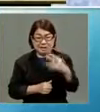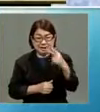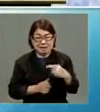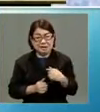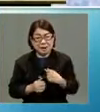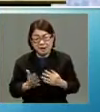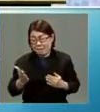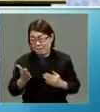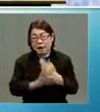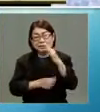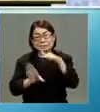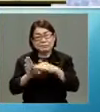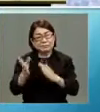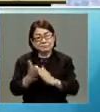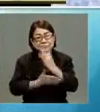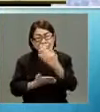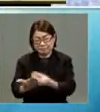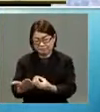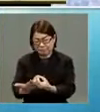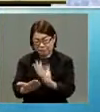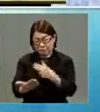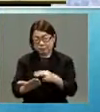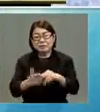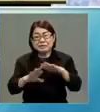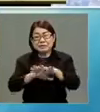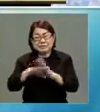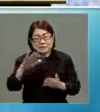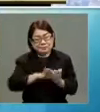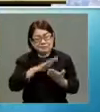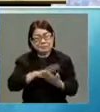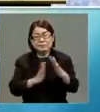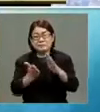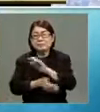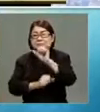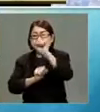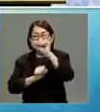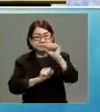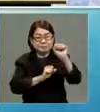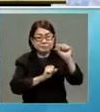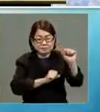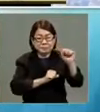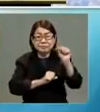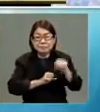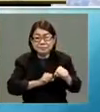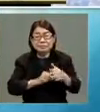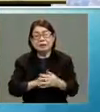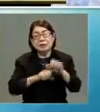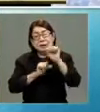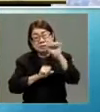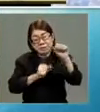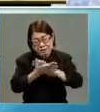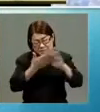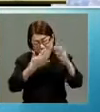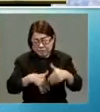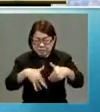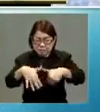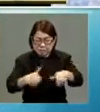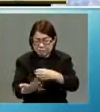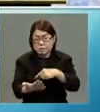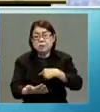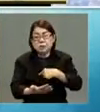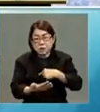ค้าหรือผู้ประกอบการจะได้ไปนะครับในจอที่ขึ้นอยู่เนี่ยนะครับประชาชนจะเห็นแบบนี้ครับประชาชนจะเห็นชื่อกิจกรรม